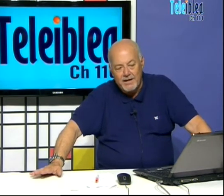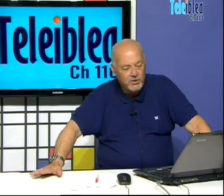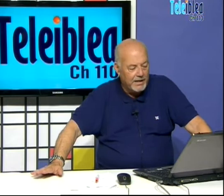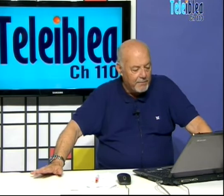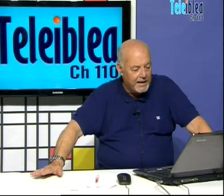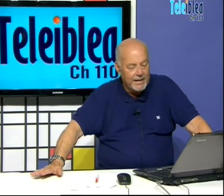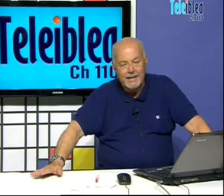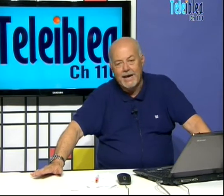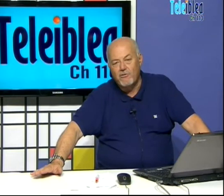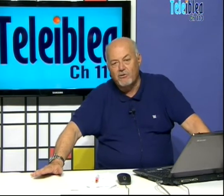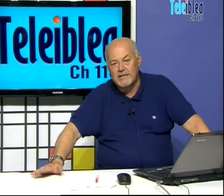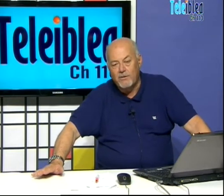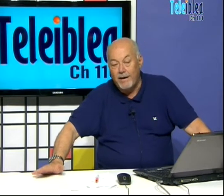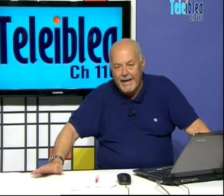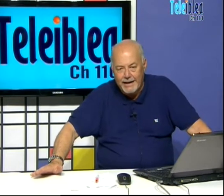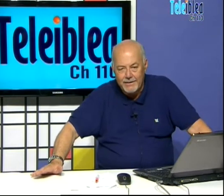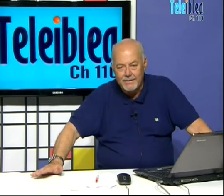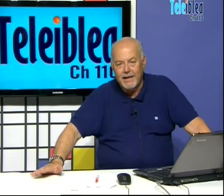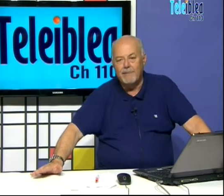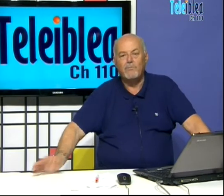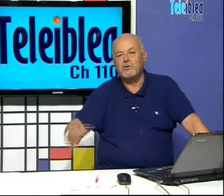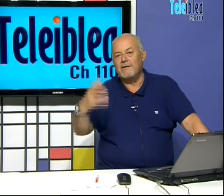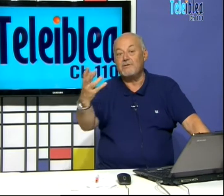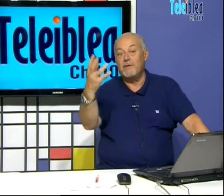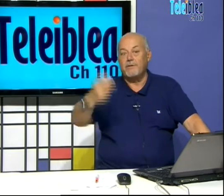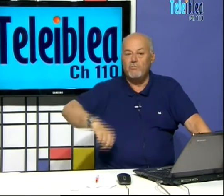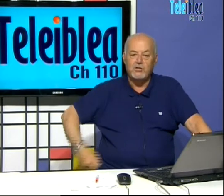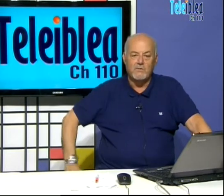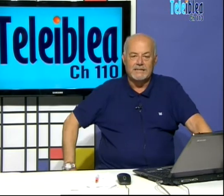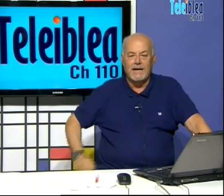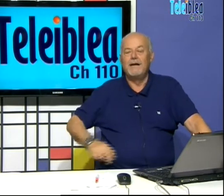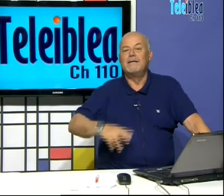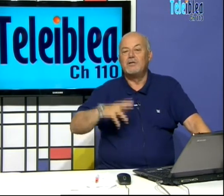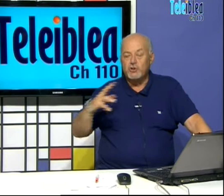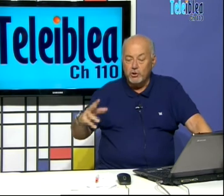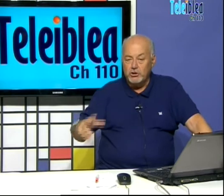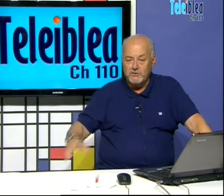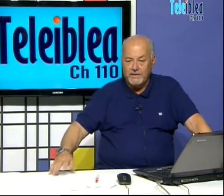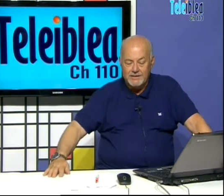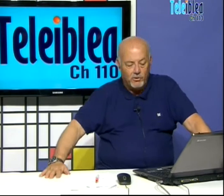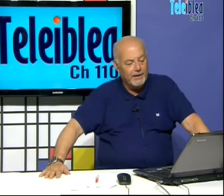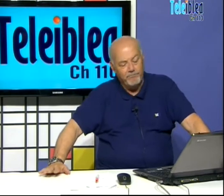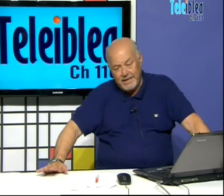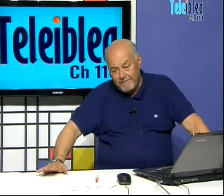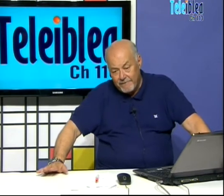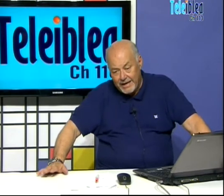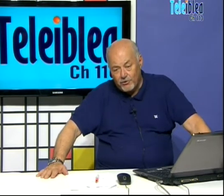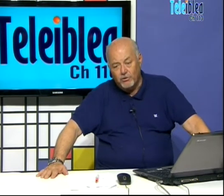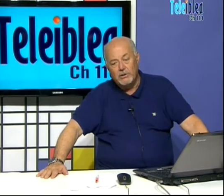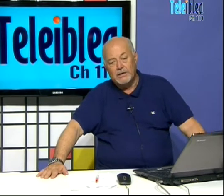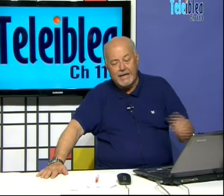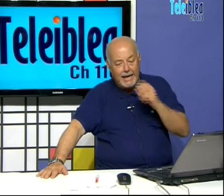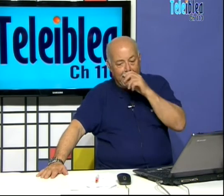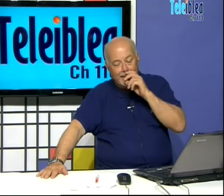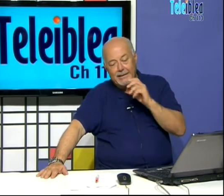di farci capire qual è la motivazione per cui c'è questa soddisfazione. È